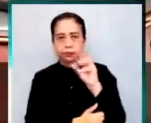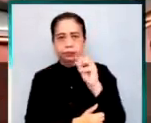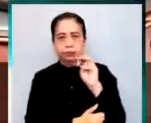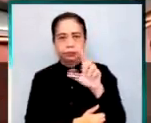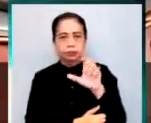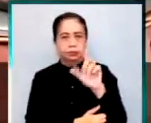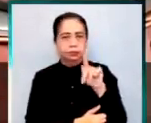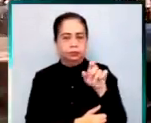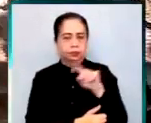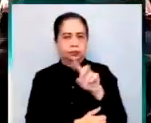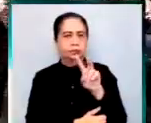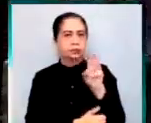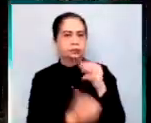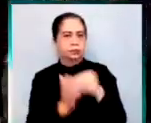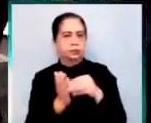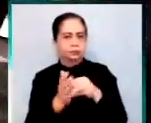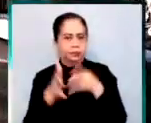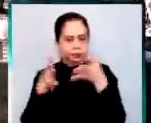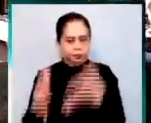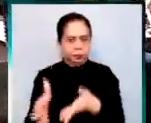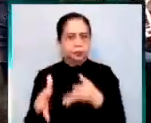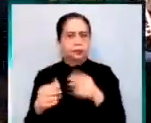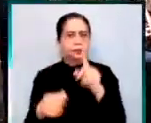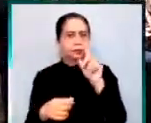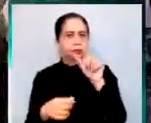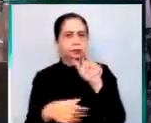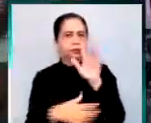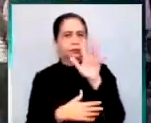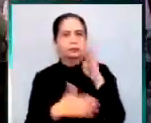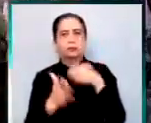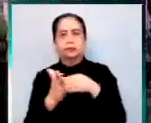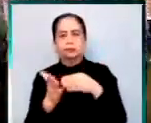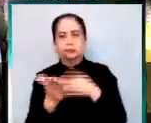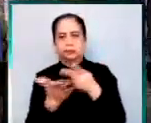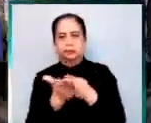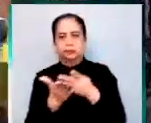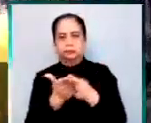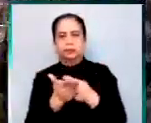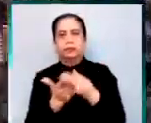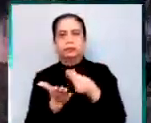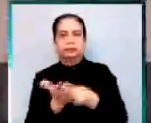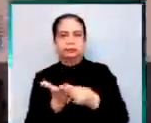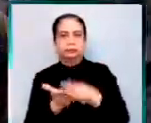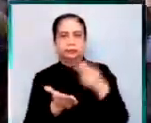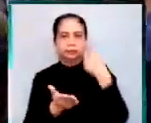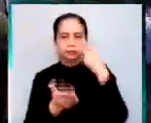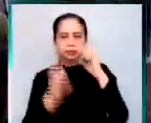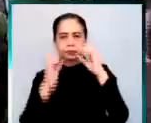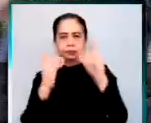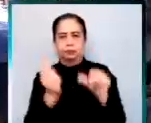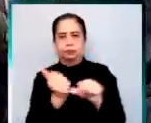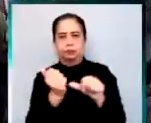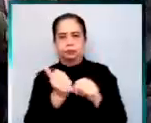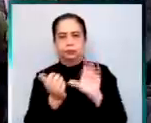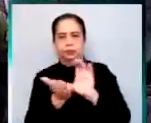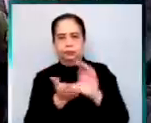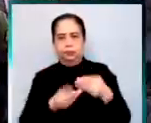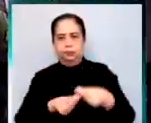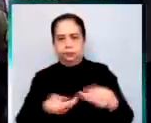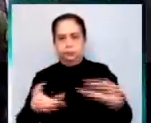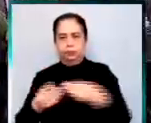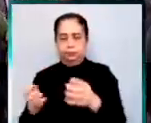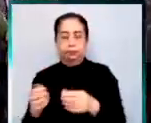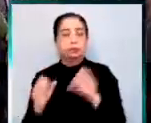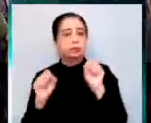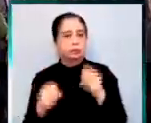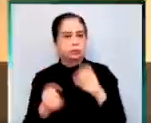million pesos na lang ang natitira sa 1.5 billion pesos na pondo para sa educational cash assistance. Posibleng maubos